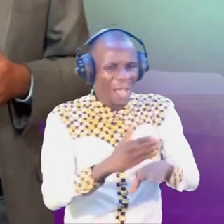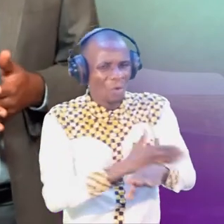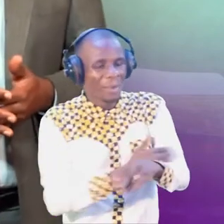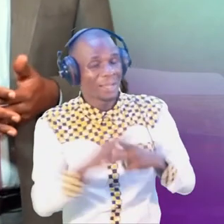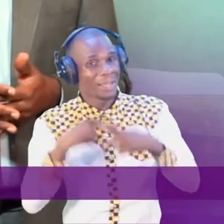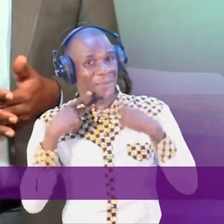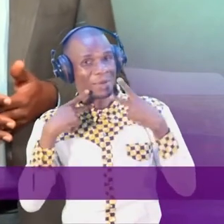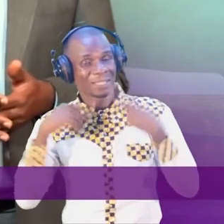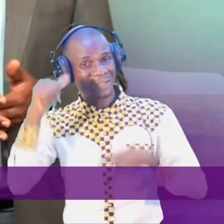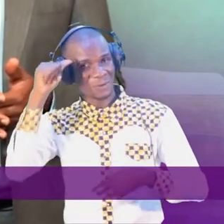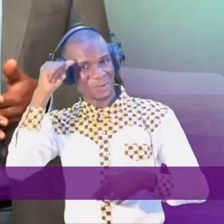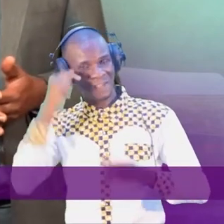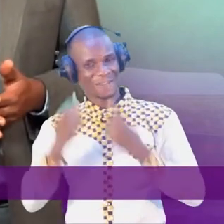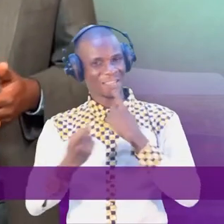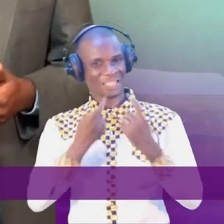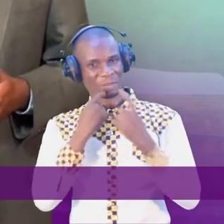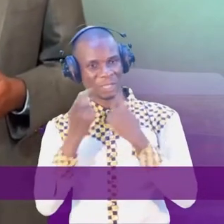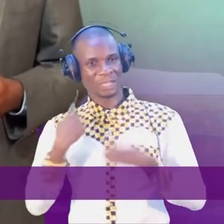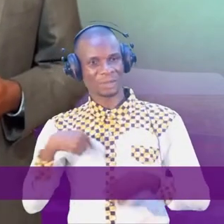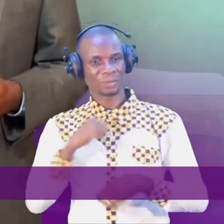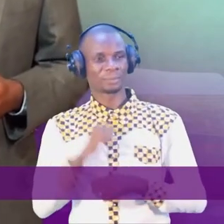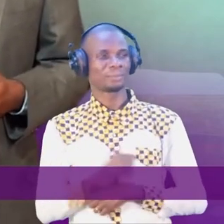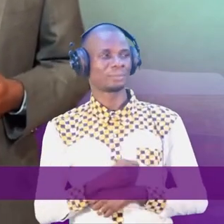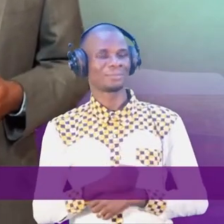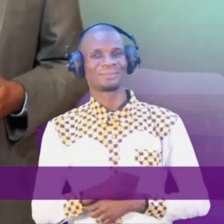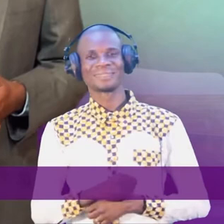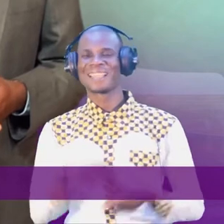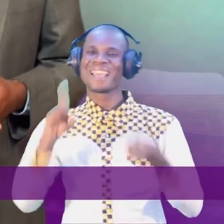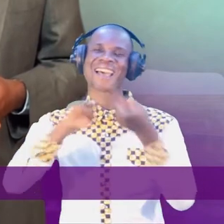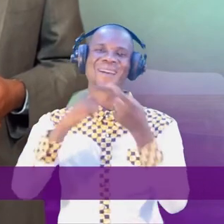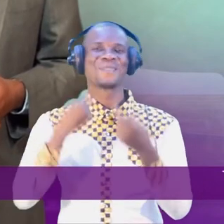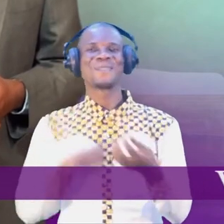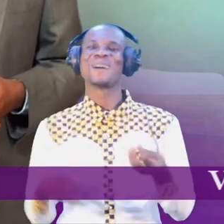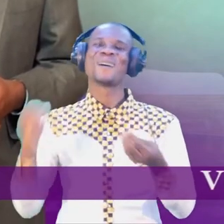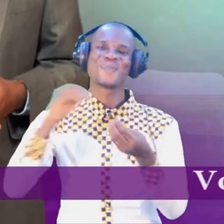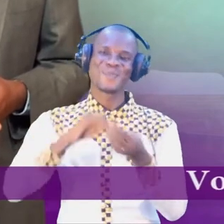Nataka nikusii wewe uweze kuomba pamoja nami. Baba Mungu wetu,